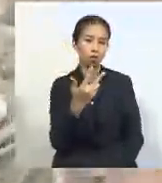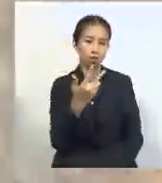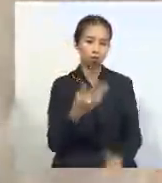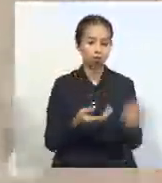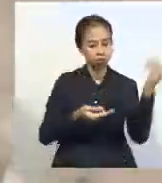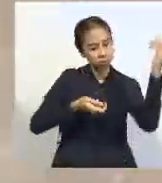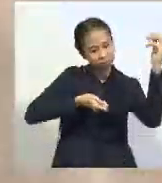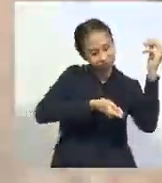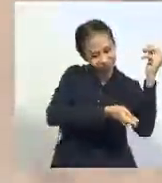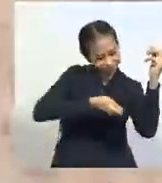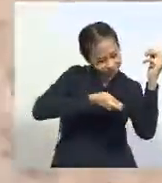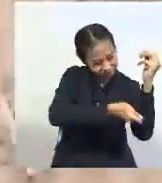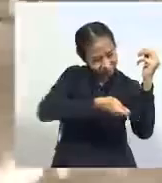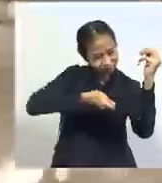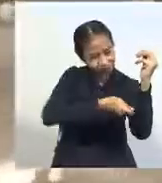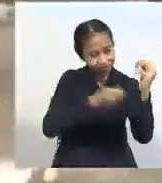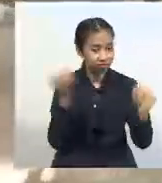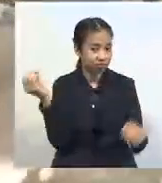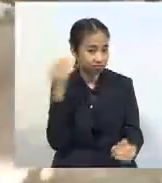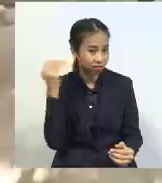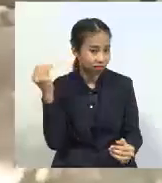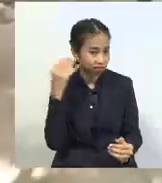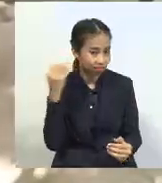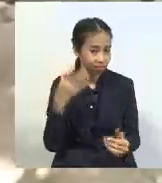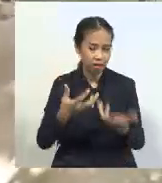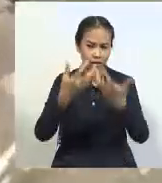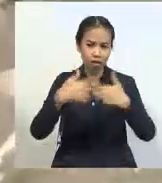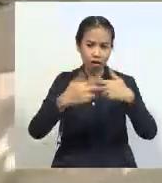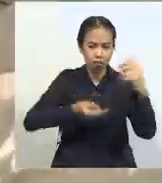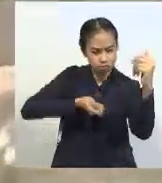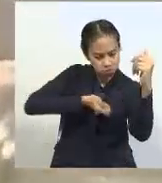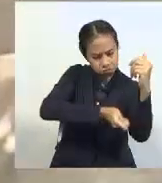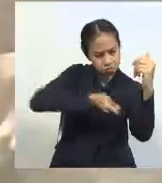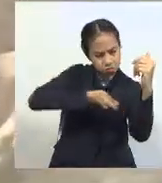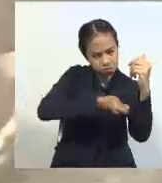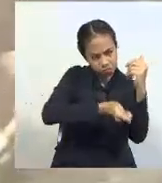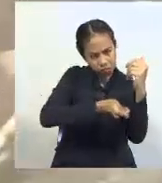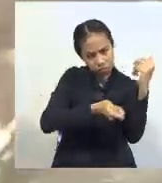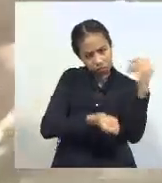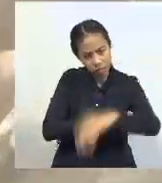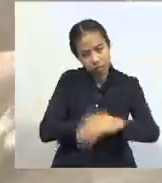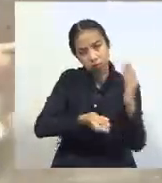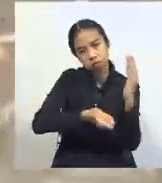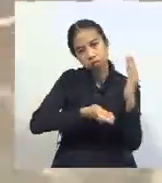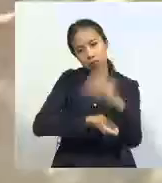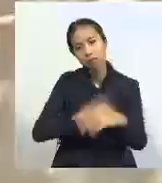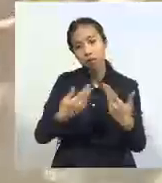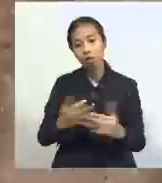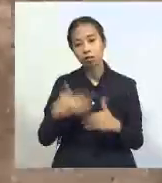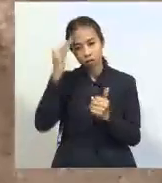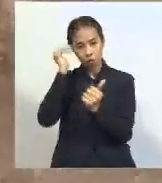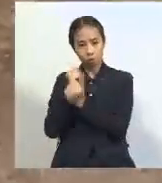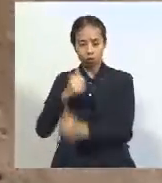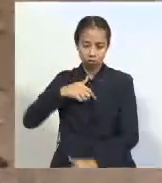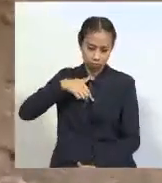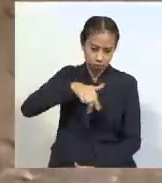ดไม้แล้วก็ได้ยินเสียงเรื่อยยนต์อย่างที่คุณผู้ชมได้ยินเมื่อสักครู่เนี่ยค่ะปรากฏว่าพอเจ้าหน้าที่จะเข้าไปจับกลุ่มค